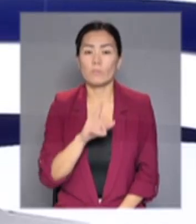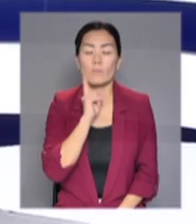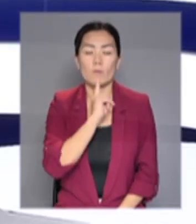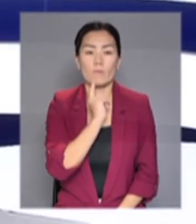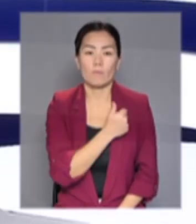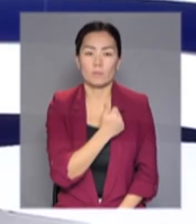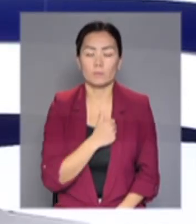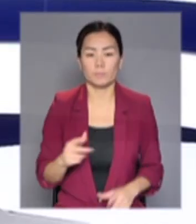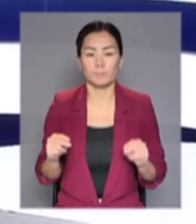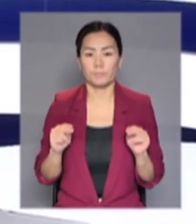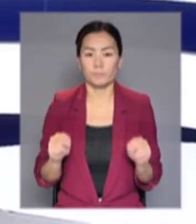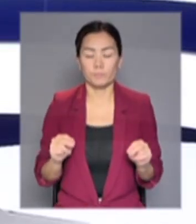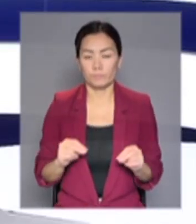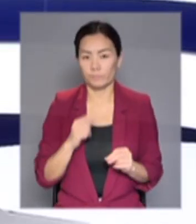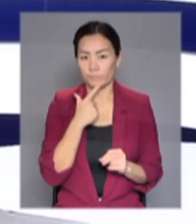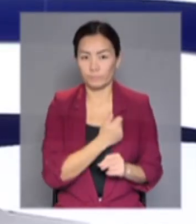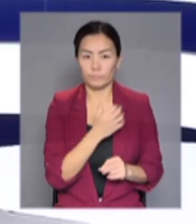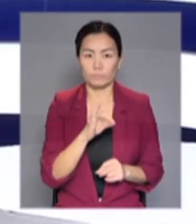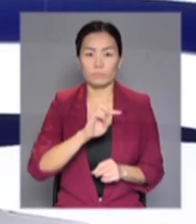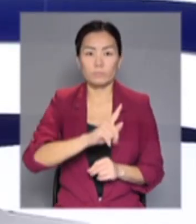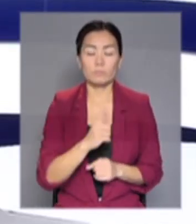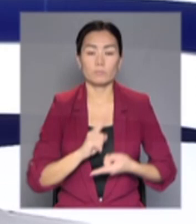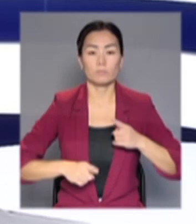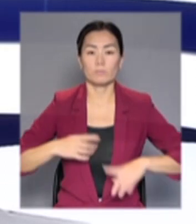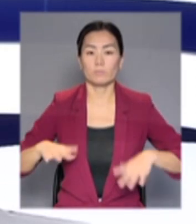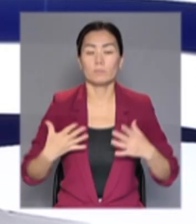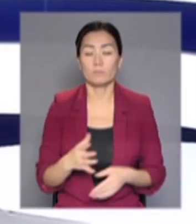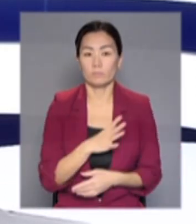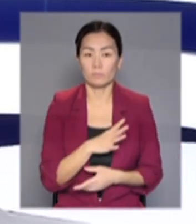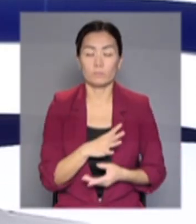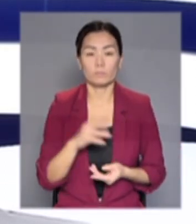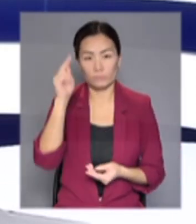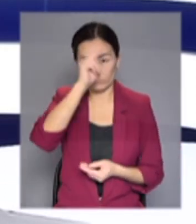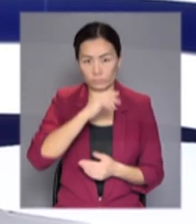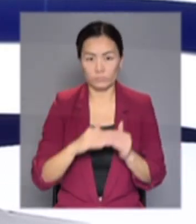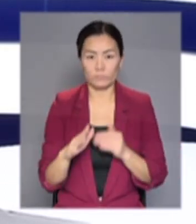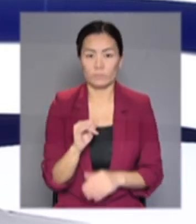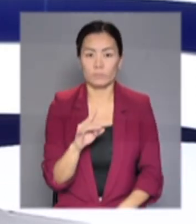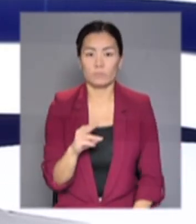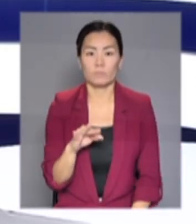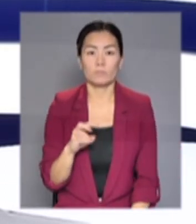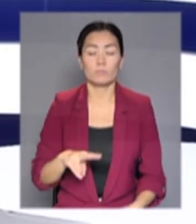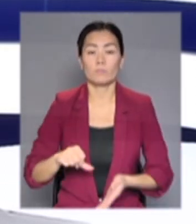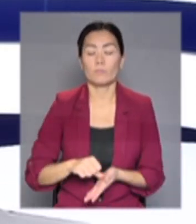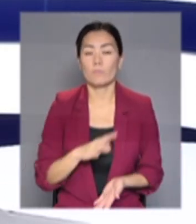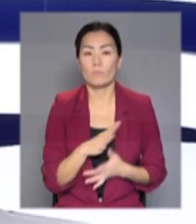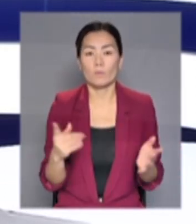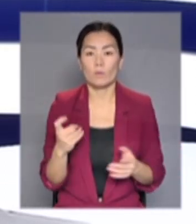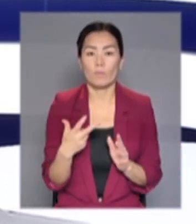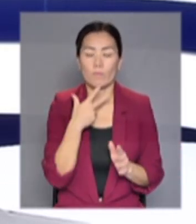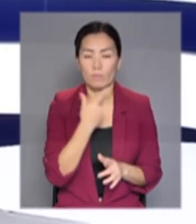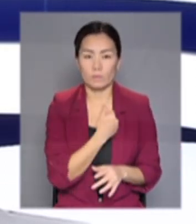Травмолодые солдаты, призванные на осенний воинский призыв, прошли боевую подготовку. В учениях на полигоне «Карабатан» приняли участие более